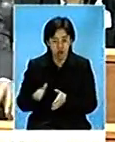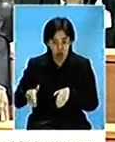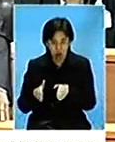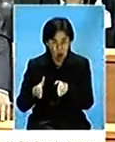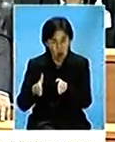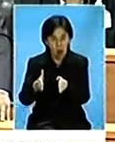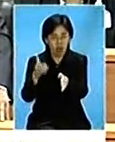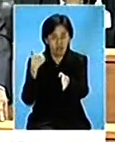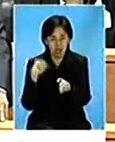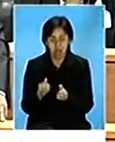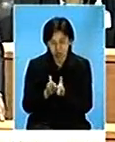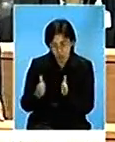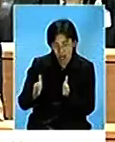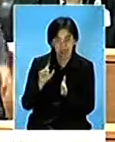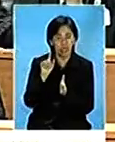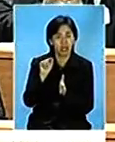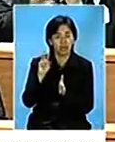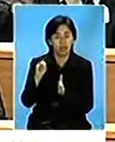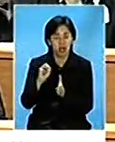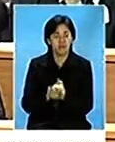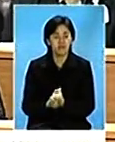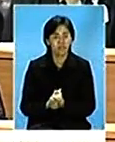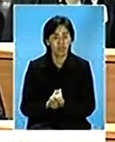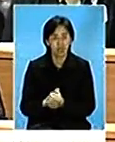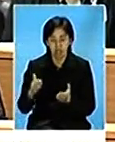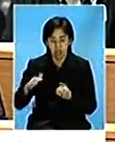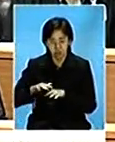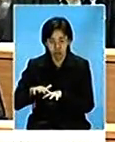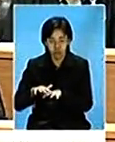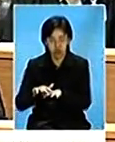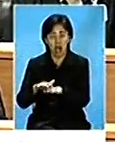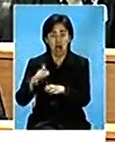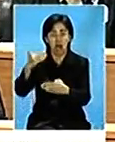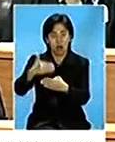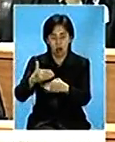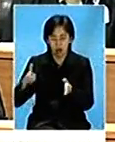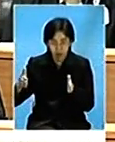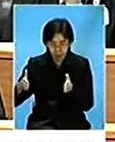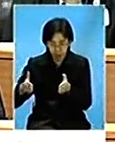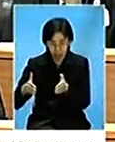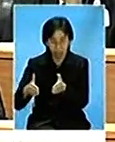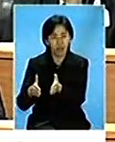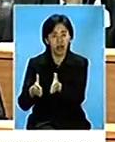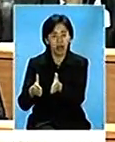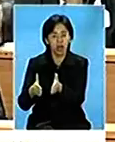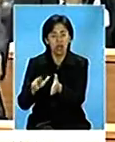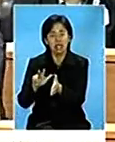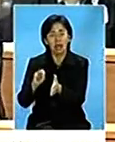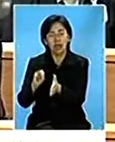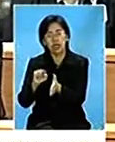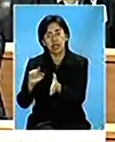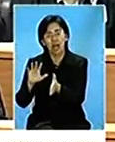ครับกว้างประมาณ20เมตรพอมาถึงประตูระบายน้ำท่านประธานครับเหมือนคอขวดดีๆนี่แหละครับเหลือประมาณสัก3เมตร5เม